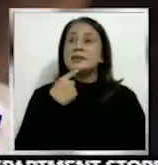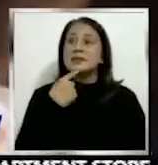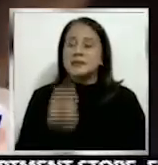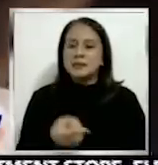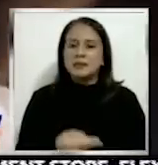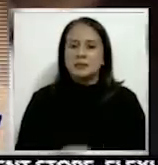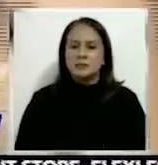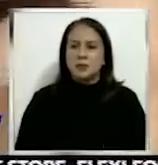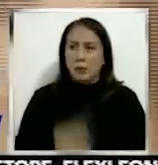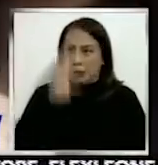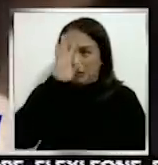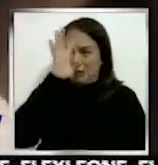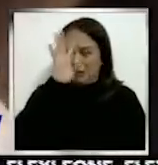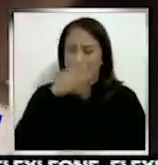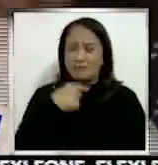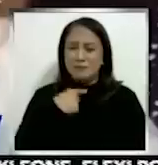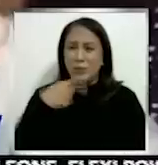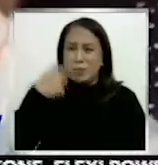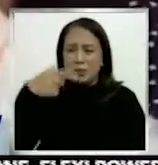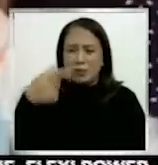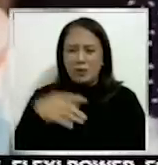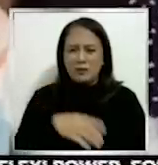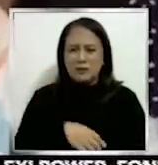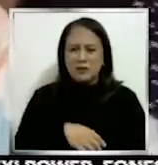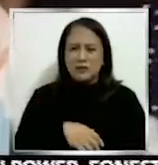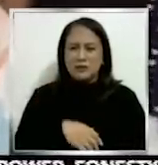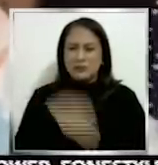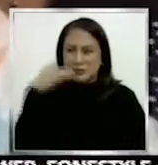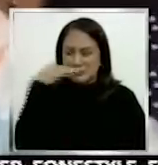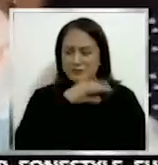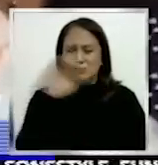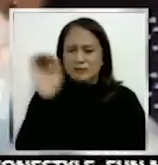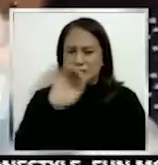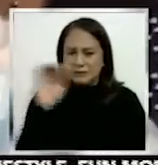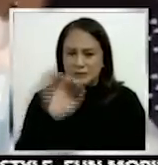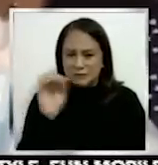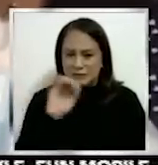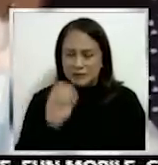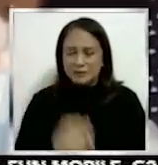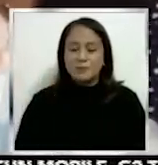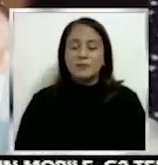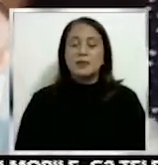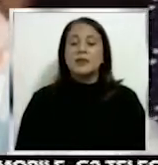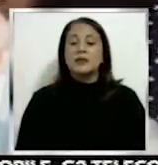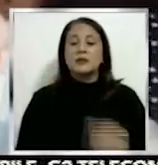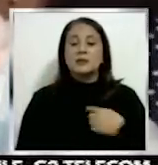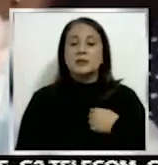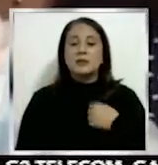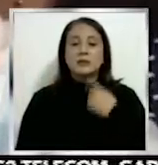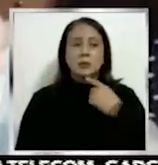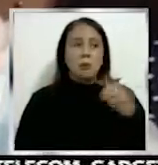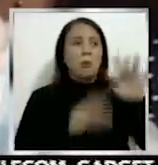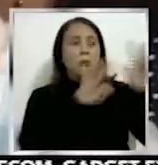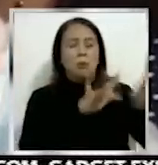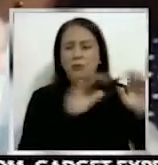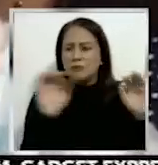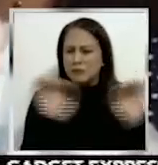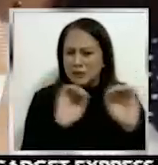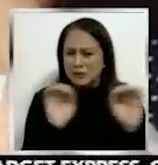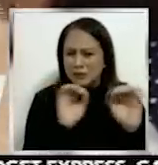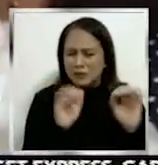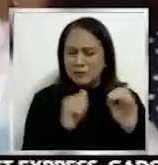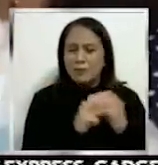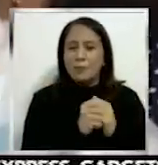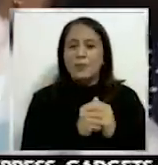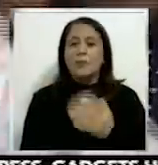nag-iimbento, hindi ako nagpo-produce ng lies. At hindi rin namin siya kinakawawa. At hindi rin namin siya sinasabihan